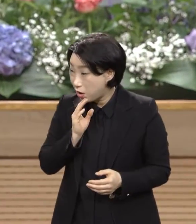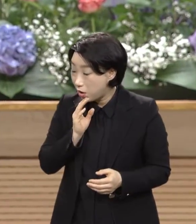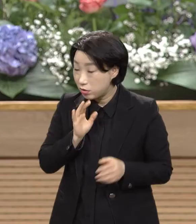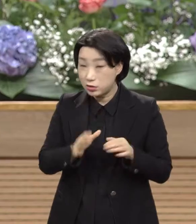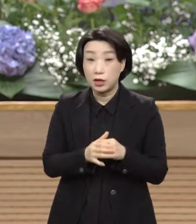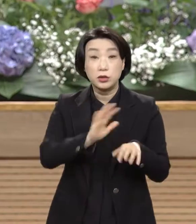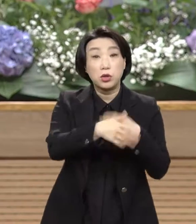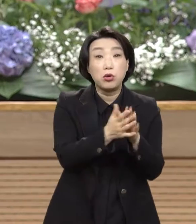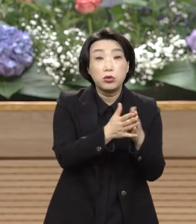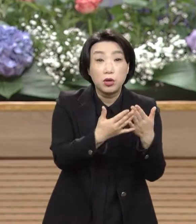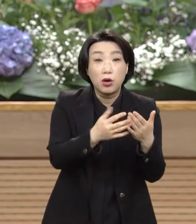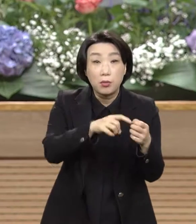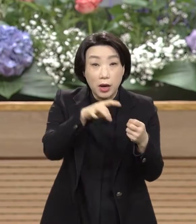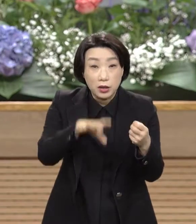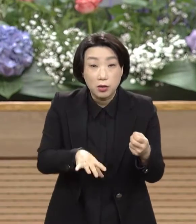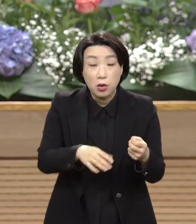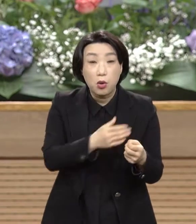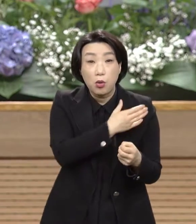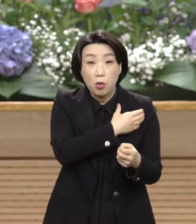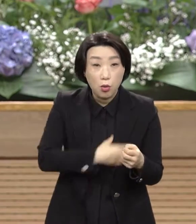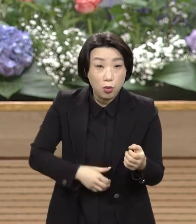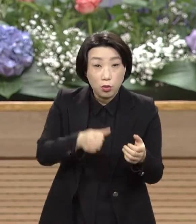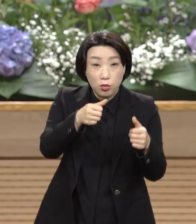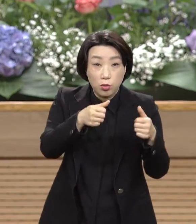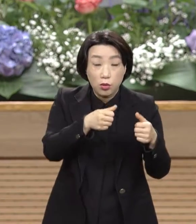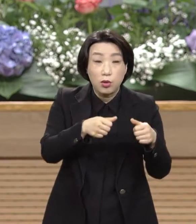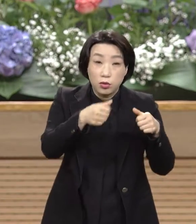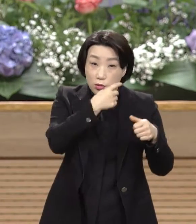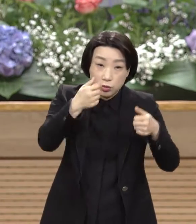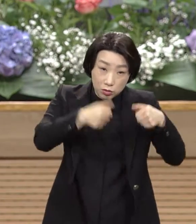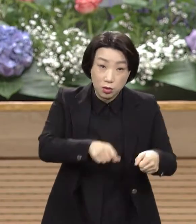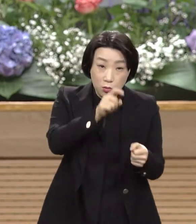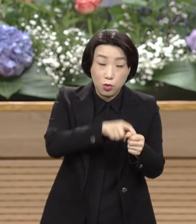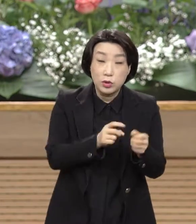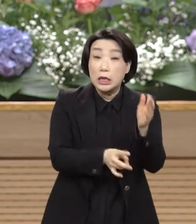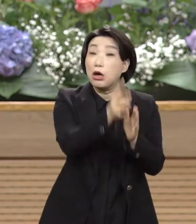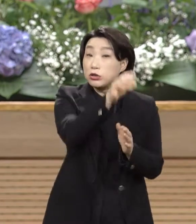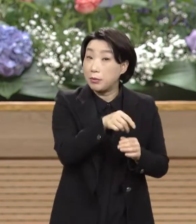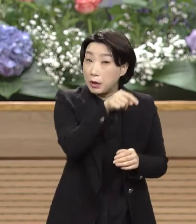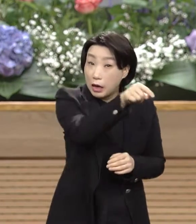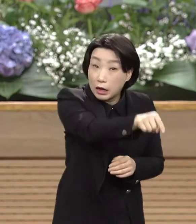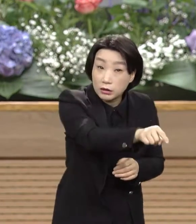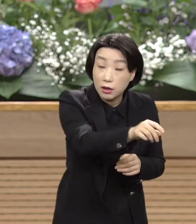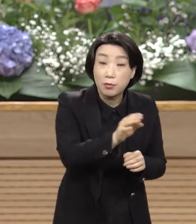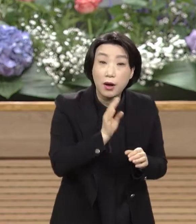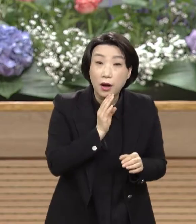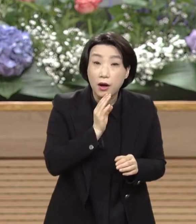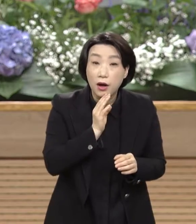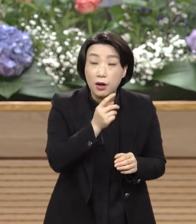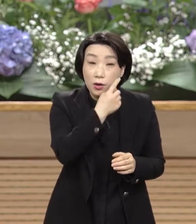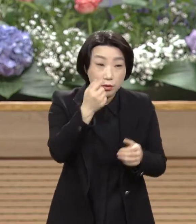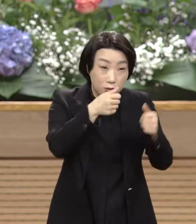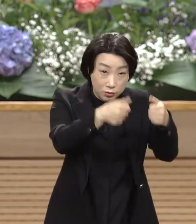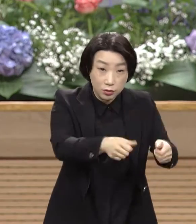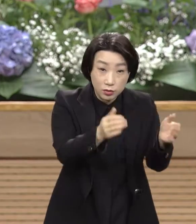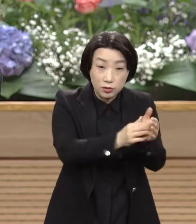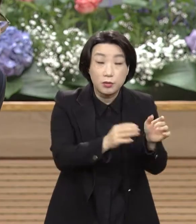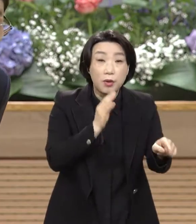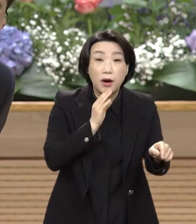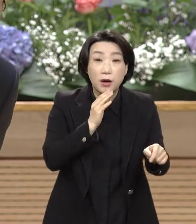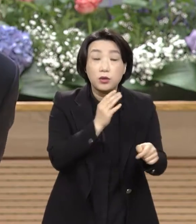호적하러 예루살렘으로 갔다. 이것은 분명히 호적을 해놓고 그리고 요셉의